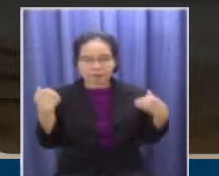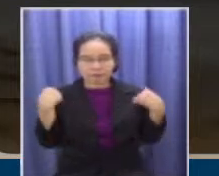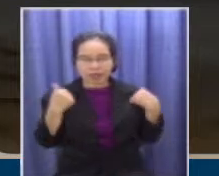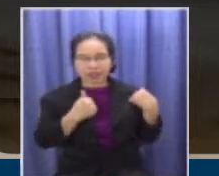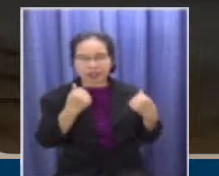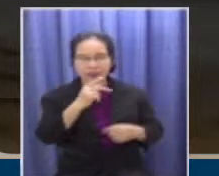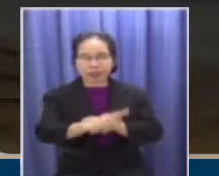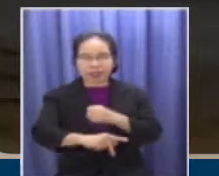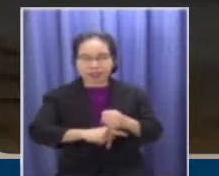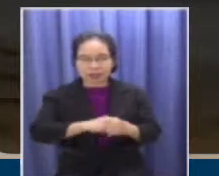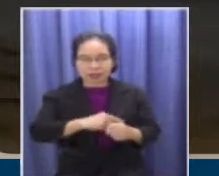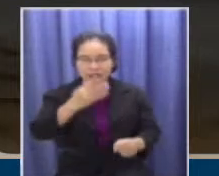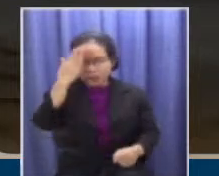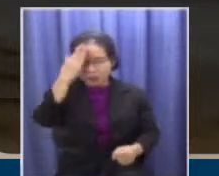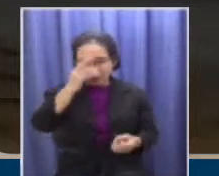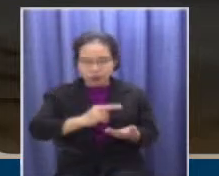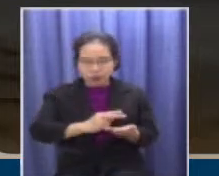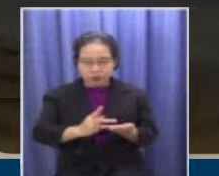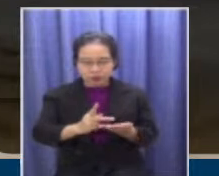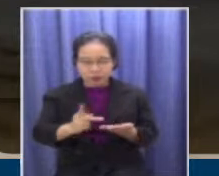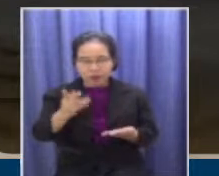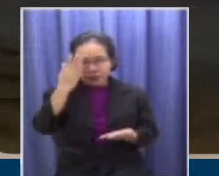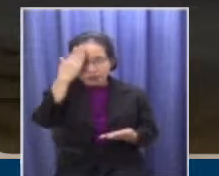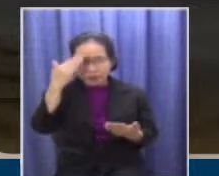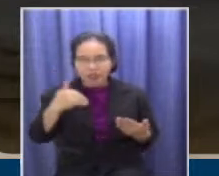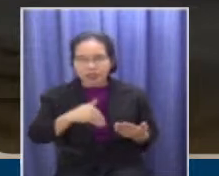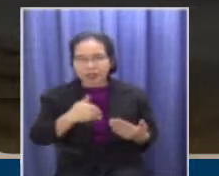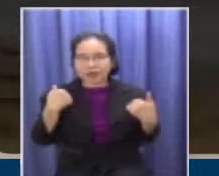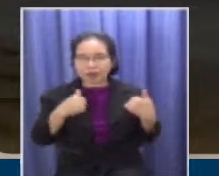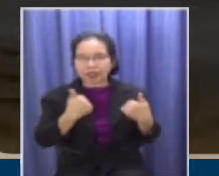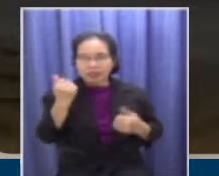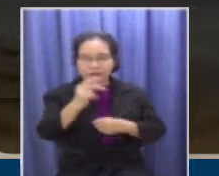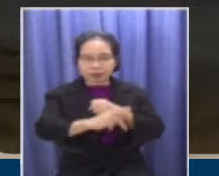bo nipa so wa metena asase so